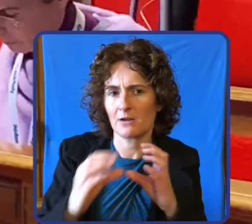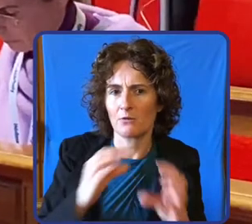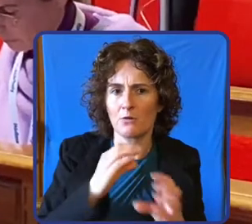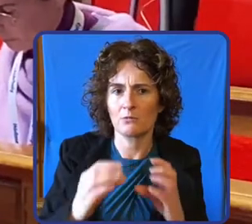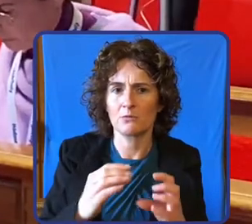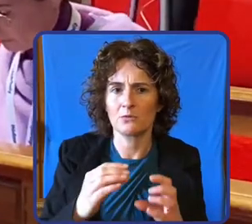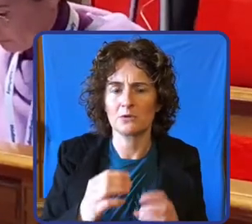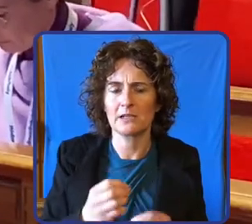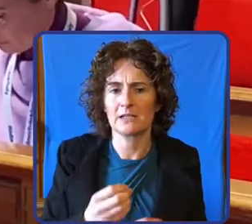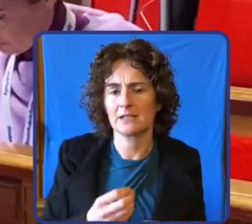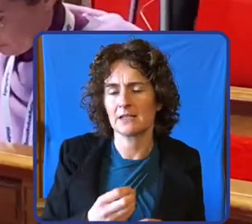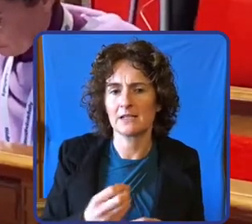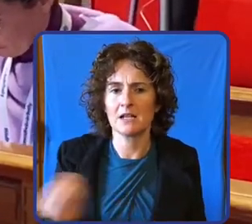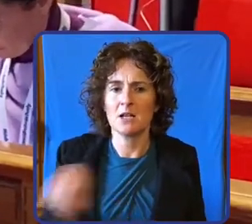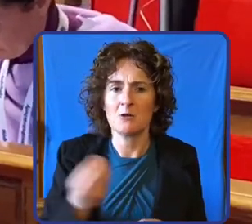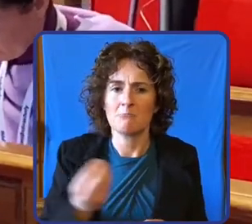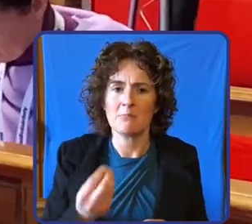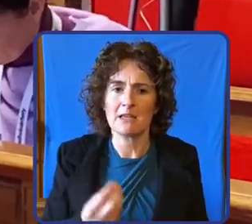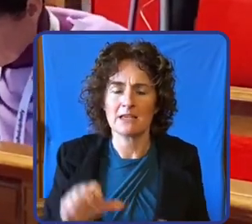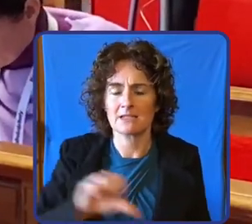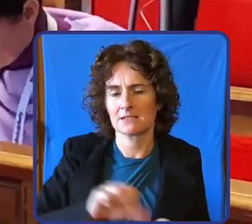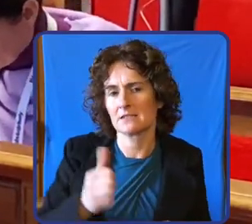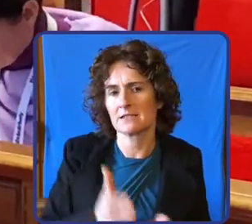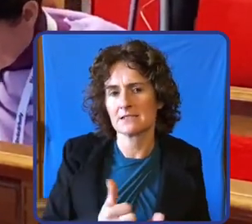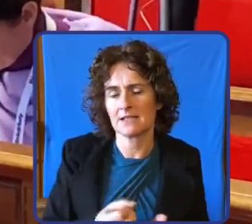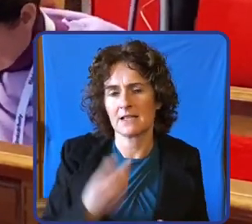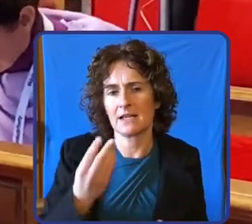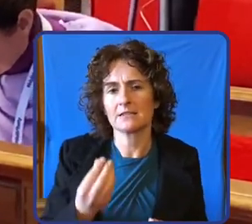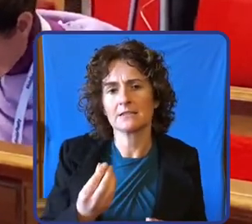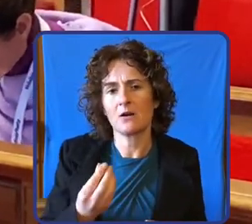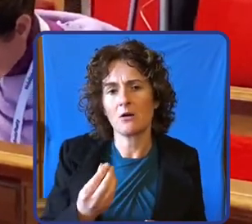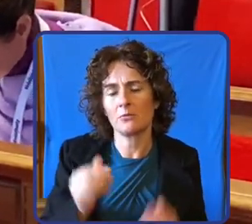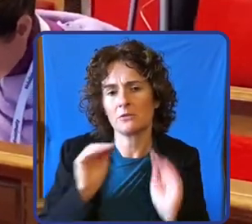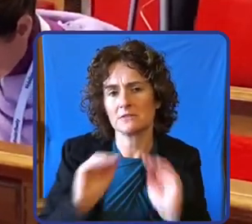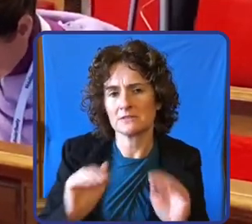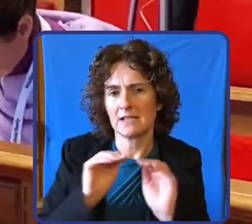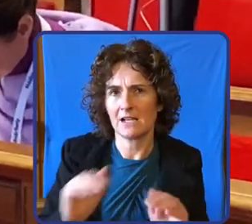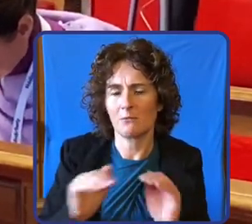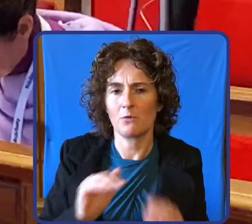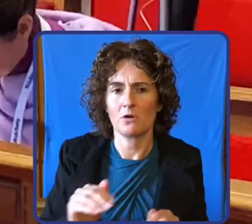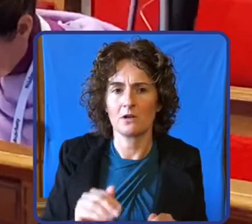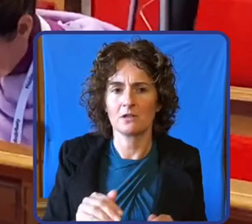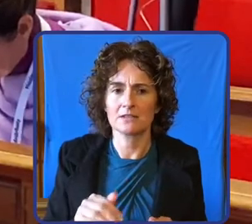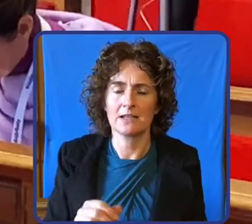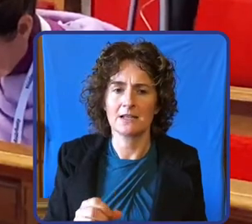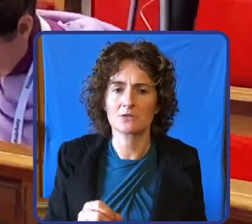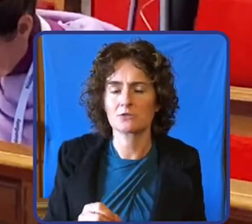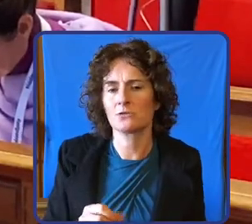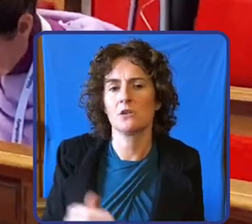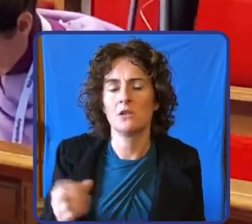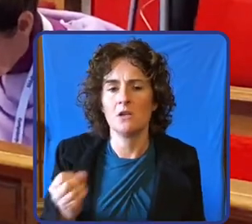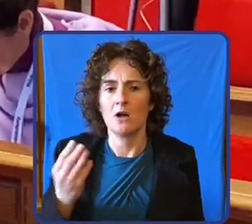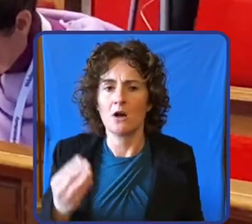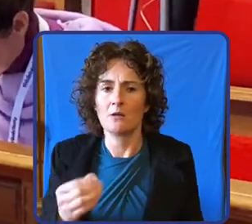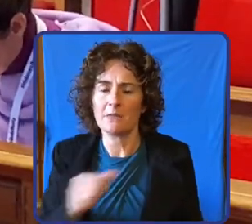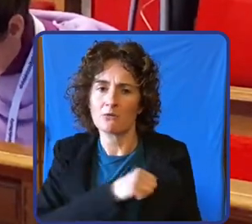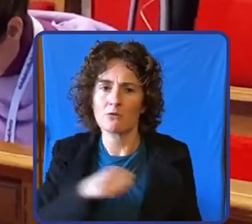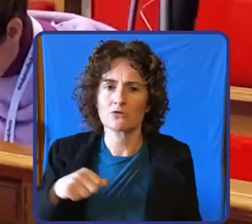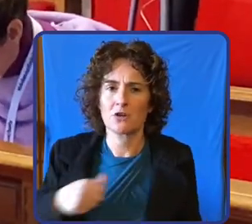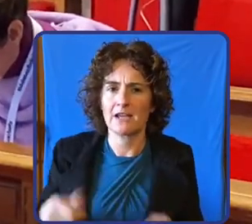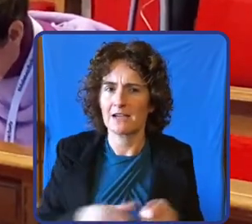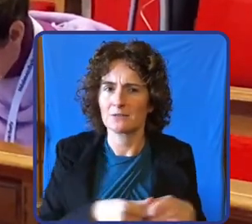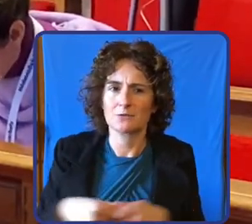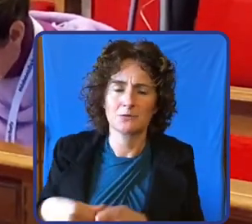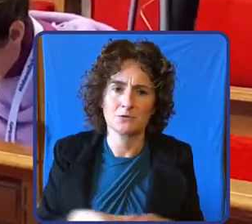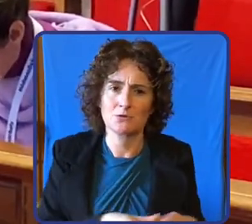akkor oda megy forrás. Tehát ezek számomra érthetetlenek. És amikor saját magunk, a saját magunk közösségébe nem veszünk és